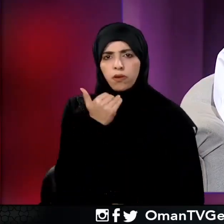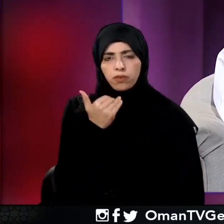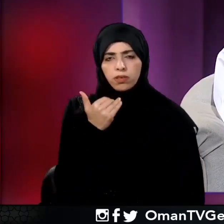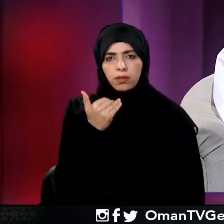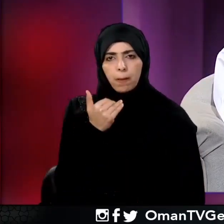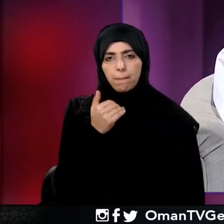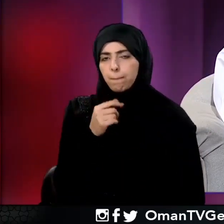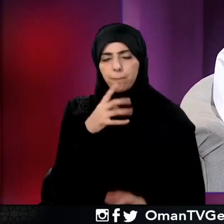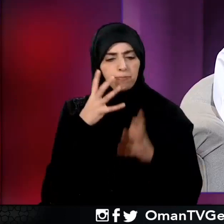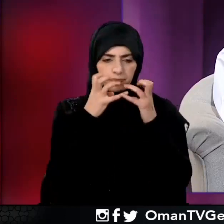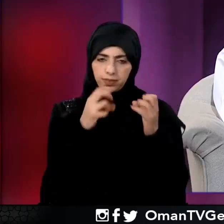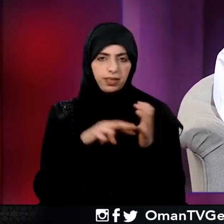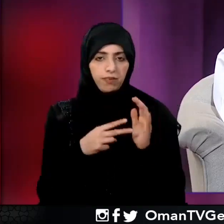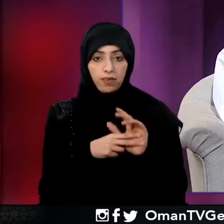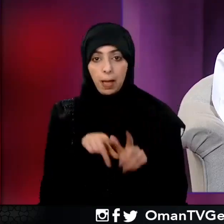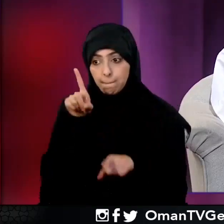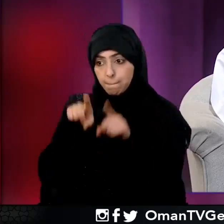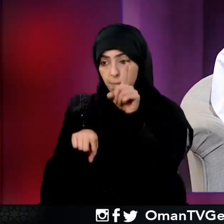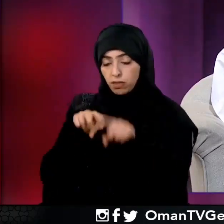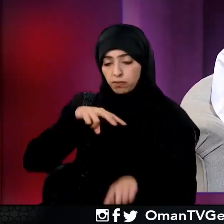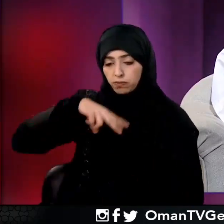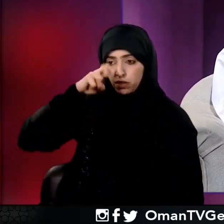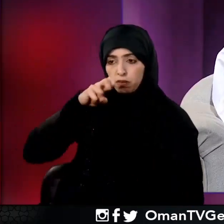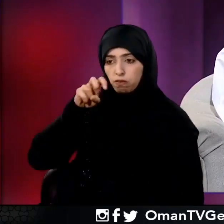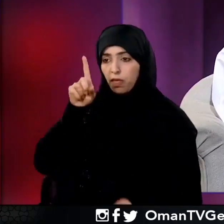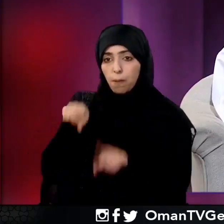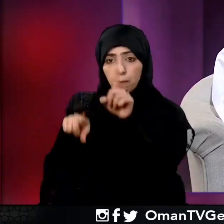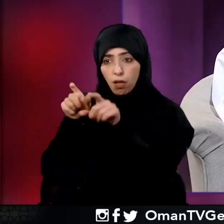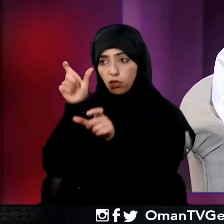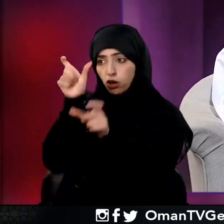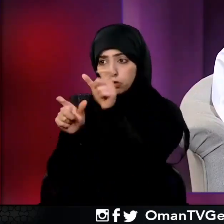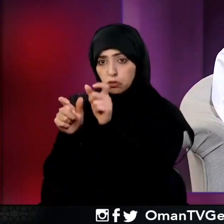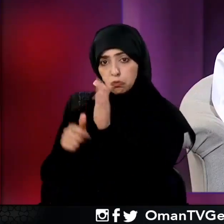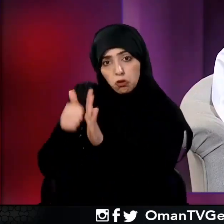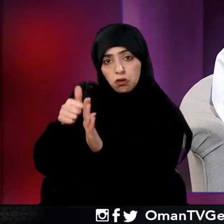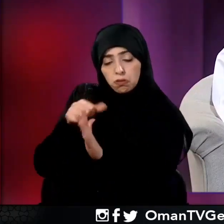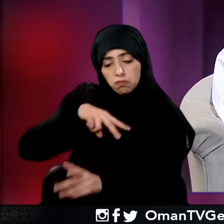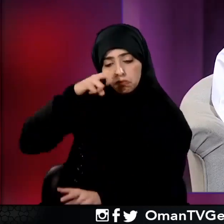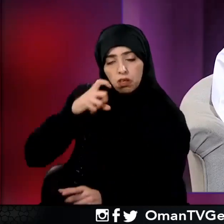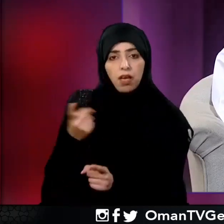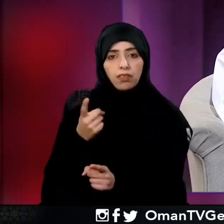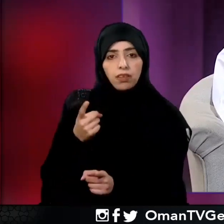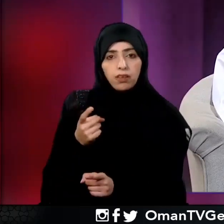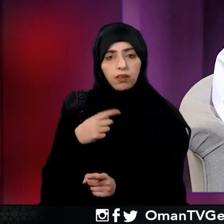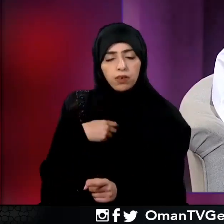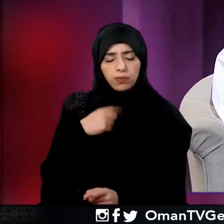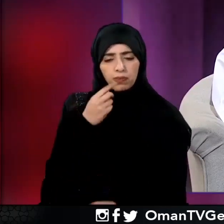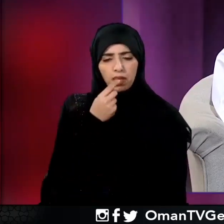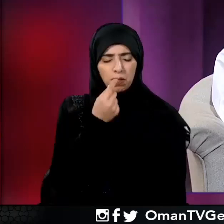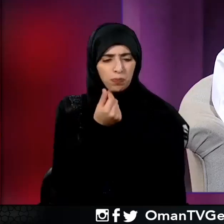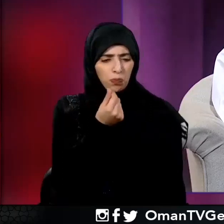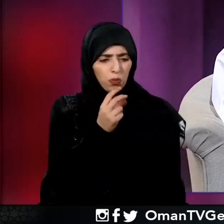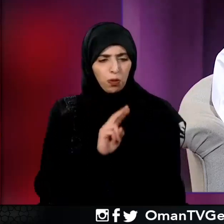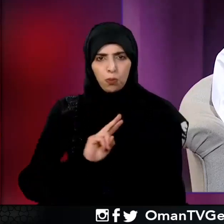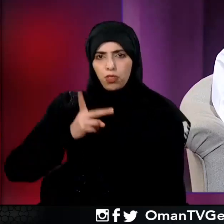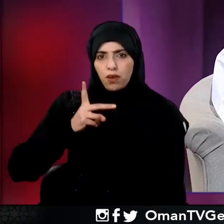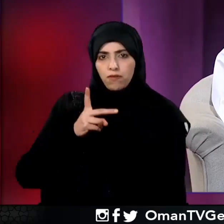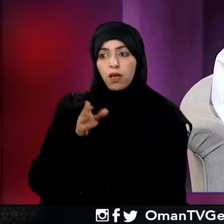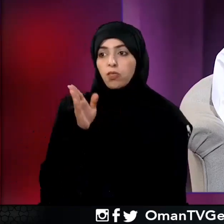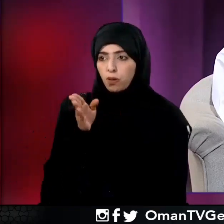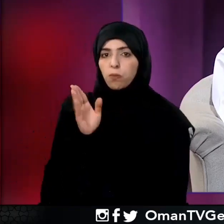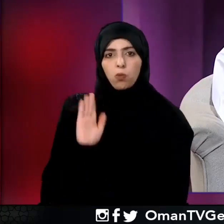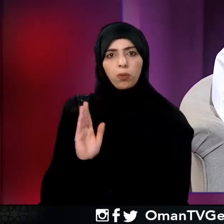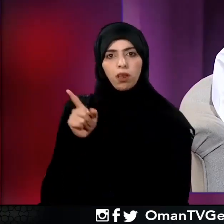المباشر، بمعنى أنه بعض الناس ما عندكم فقدان حاسة الشم ففقد حاسة الشم وأيضا تغيير في الذوق، فهذه بعض الأعراض التي